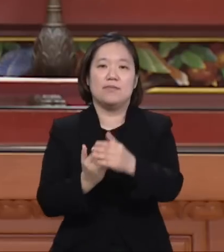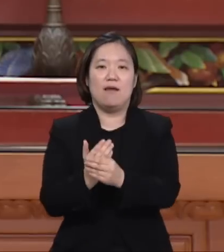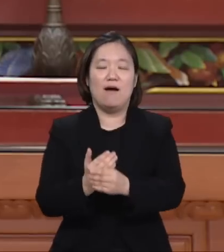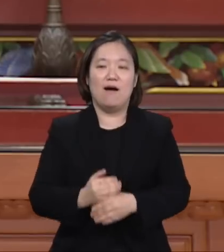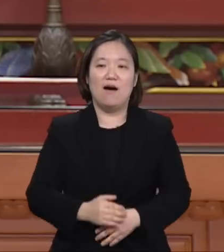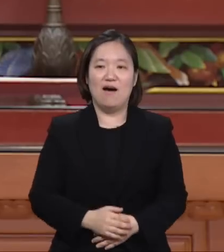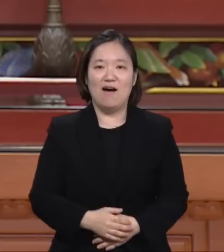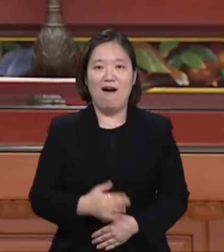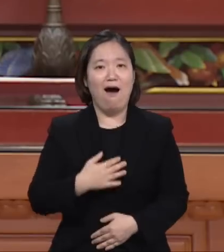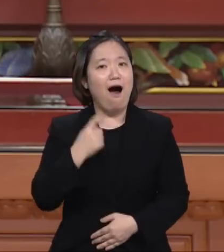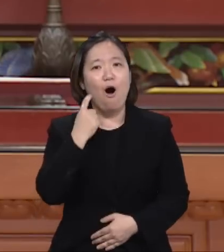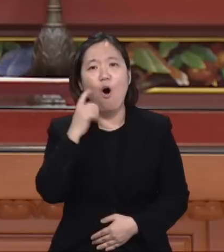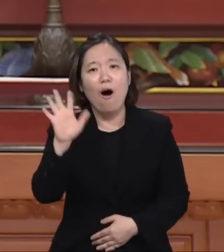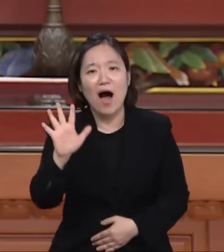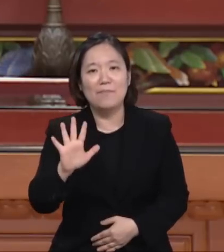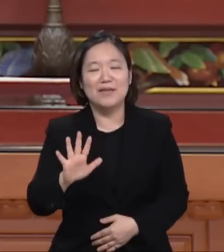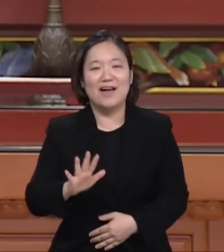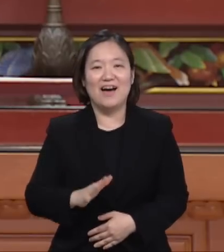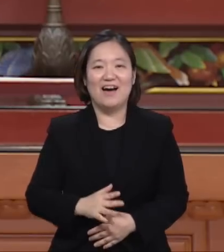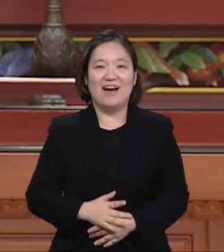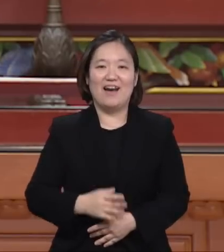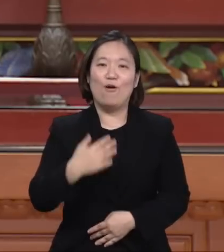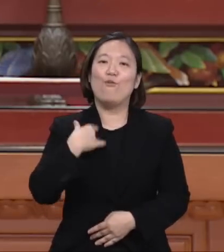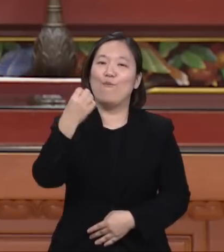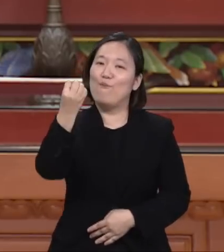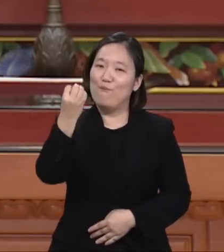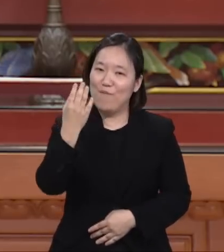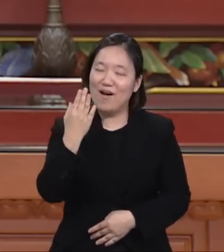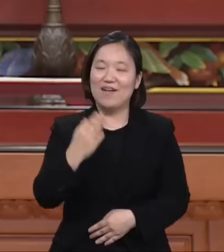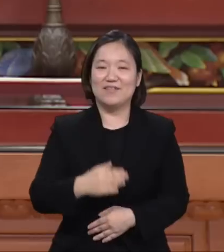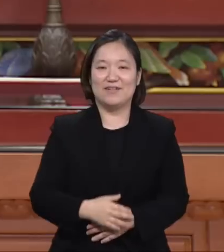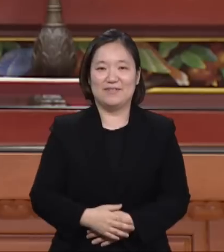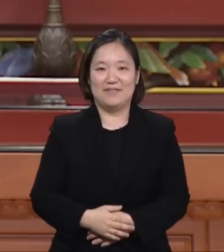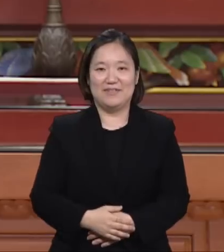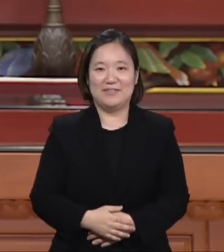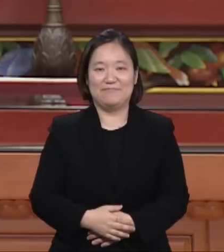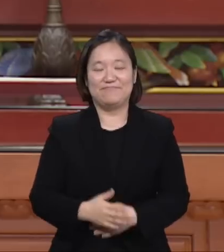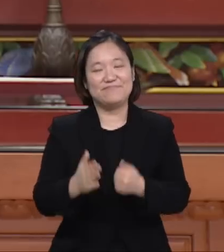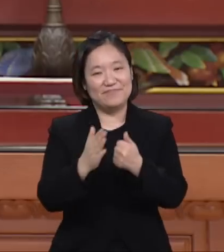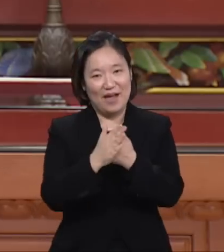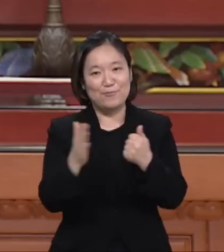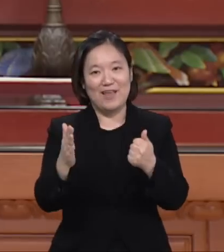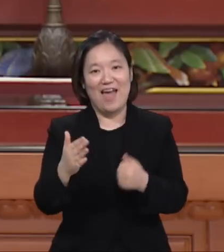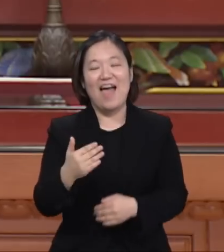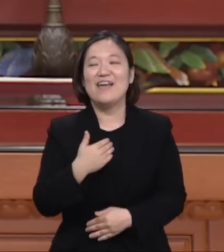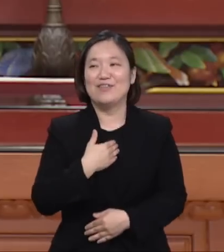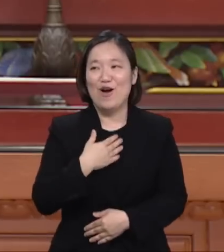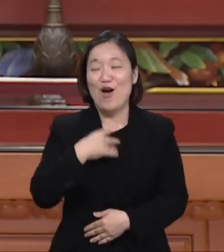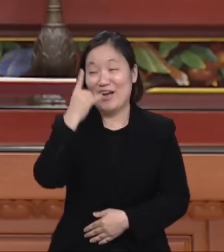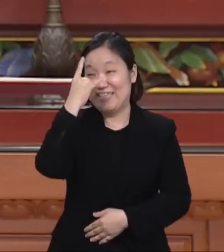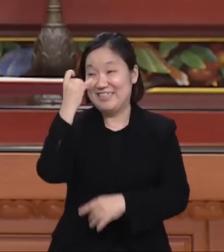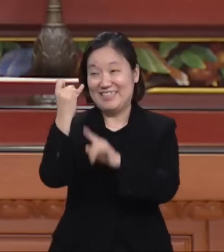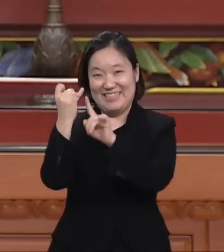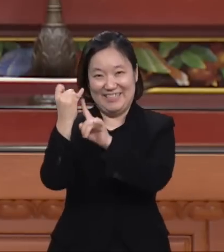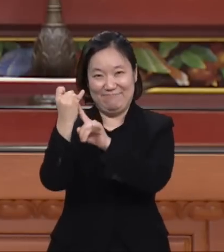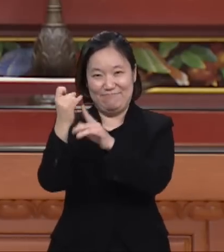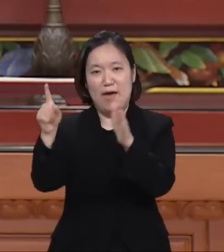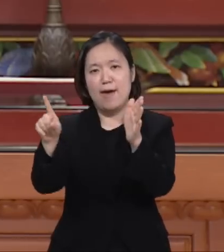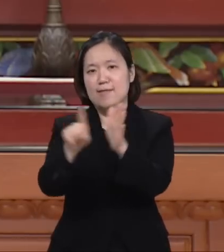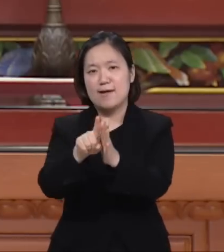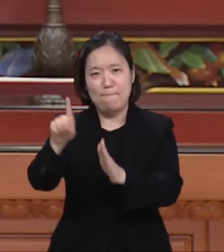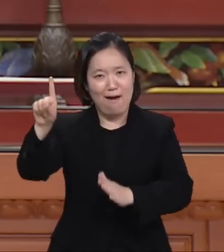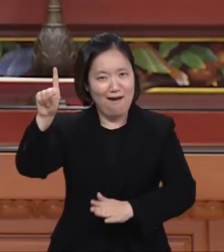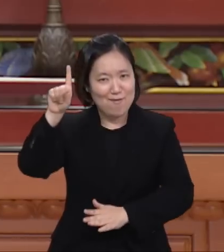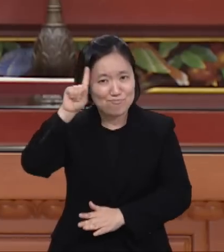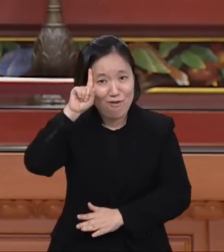하나도 거짓이 없습니다라고 하시더라고요 그래서 저는 그 스님의 말씀을 베풀어 믿고